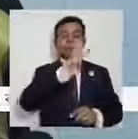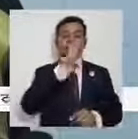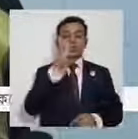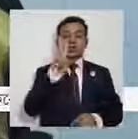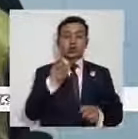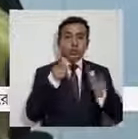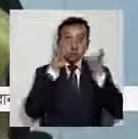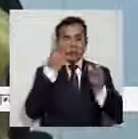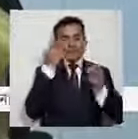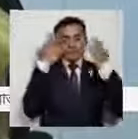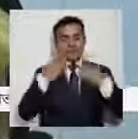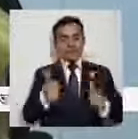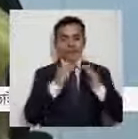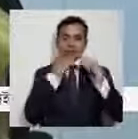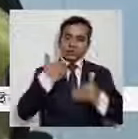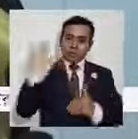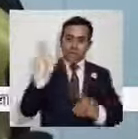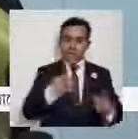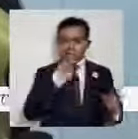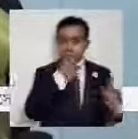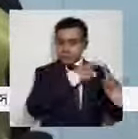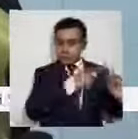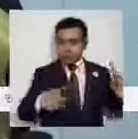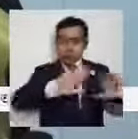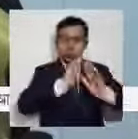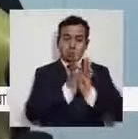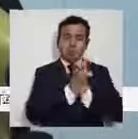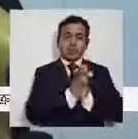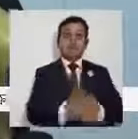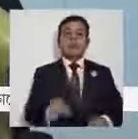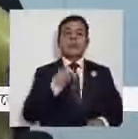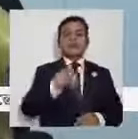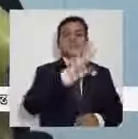নর্মাল স্বাভাবিক জীবনযাপন করছেন।